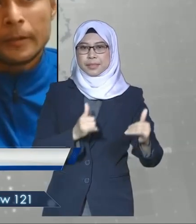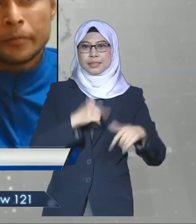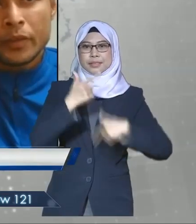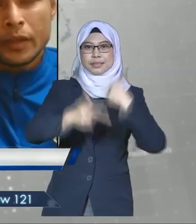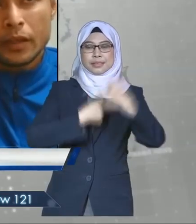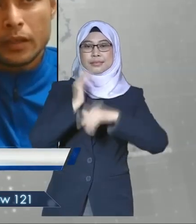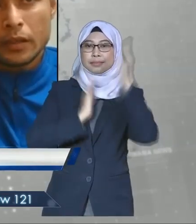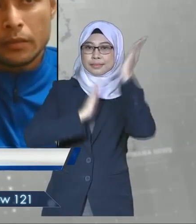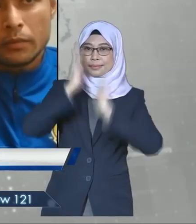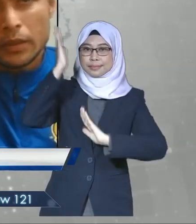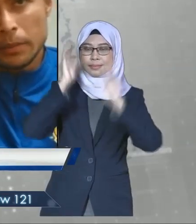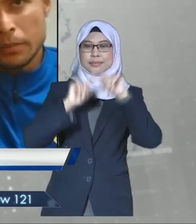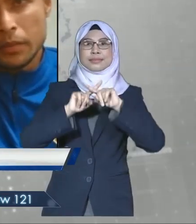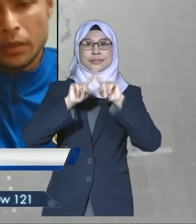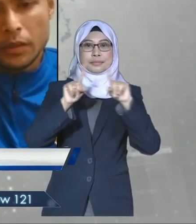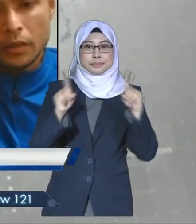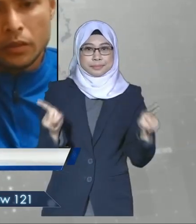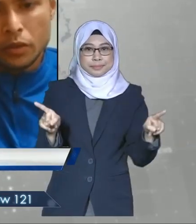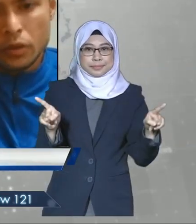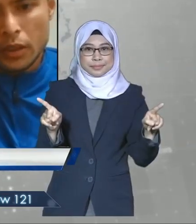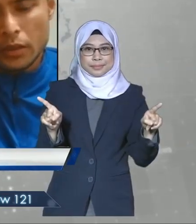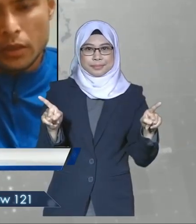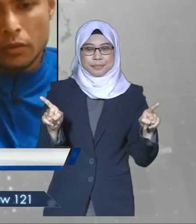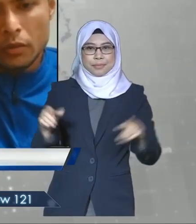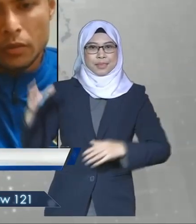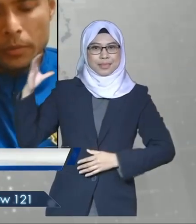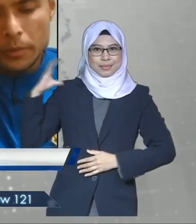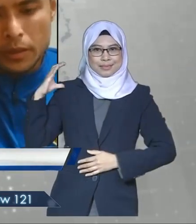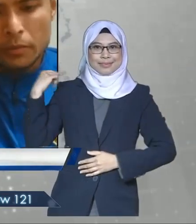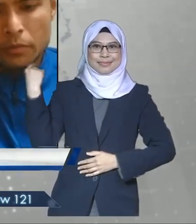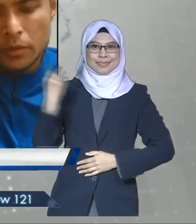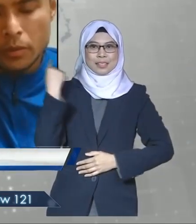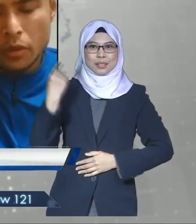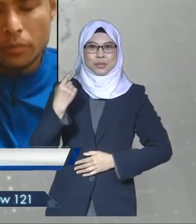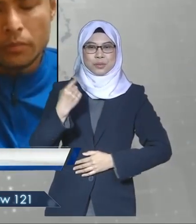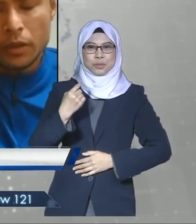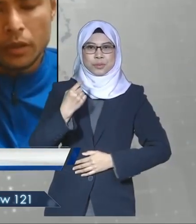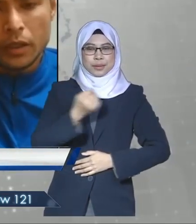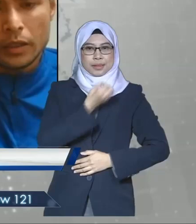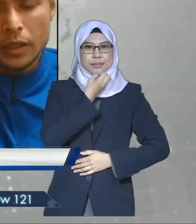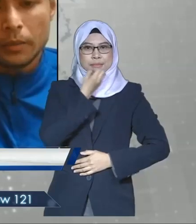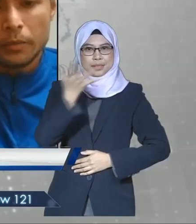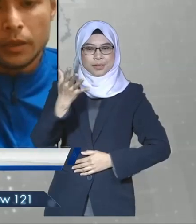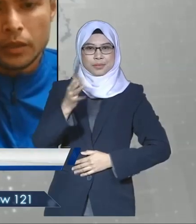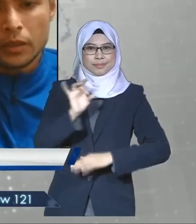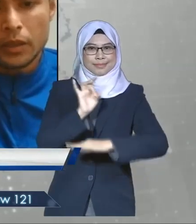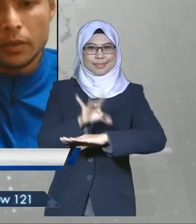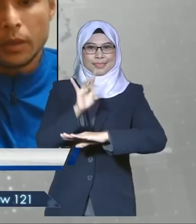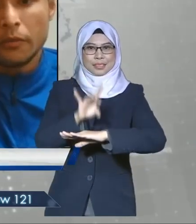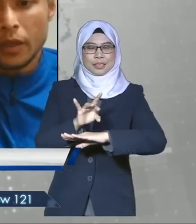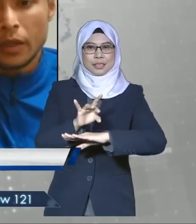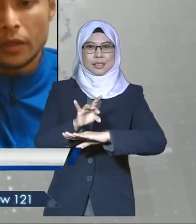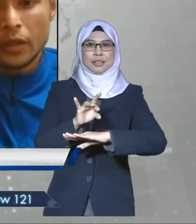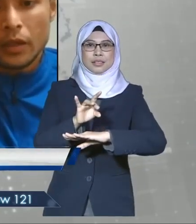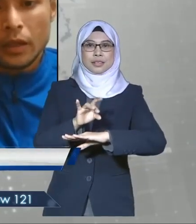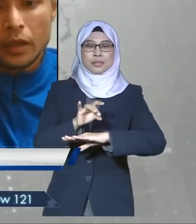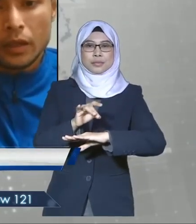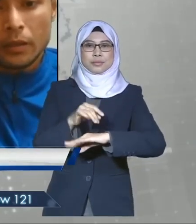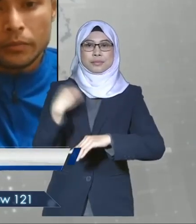but macam Coach Tan selalu pesan sebelum datang national team, keep